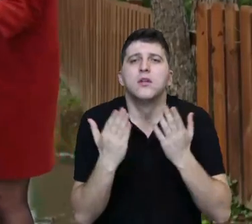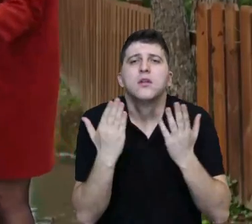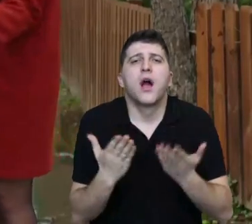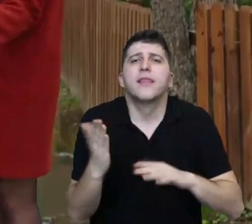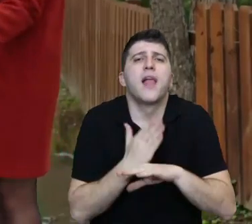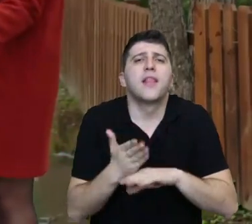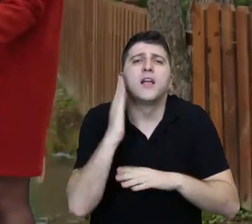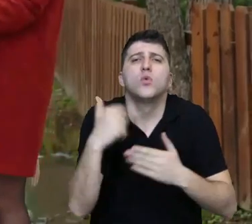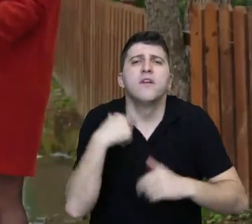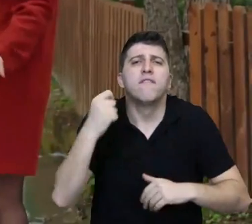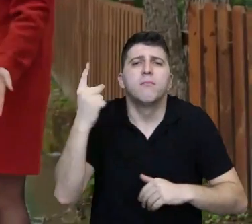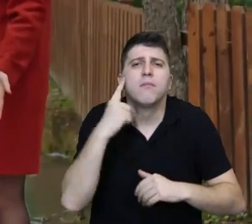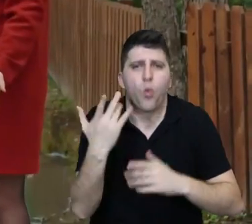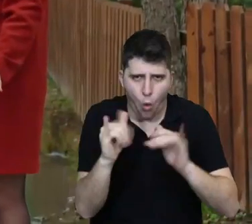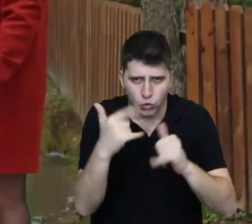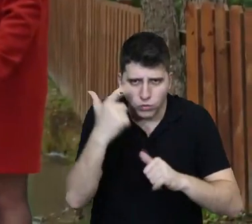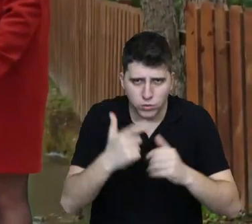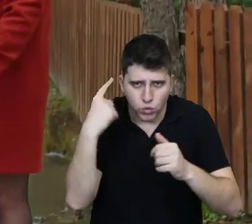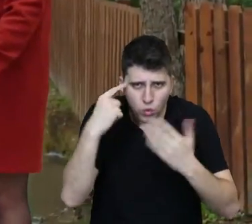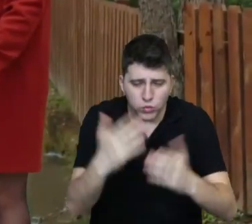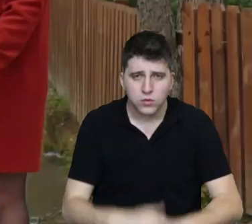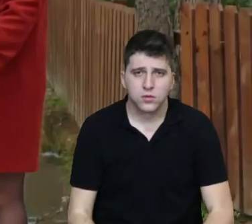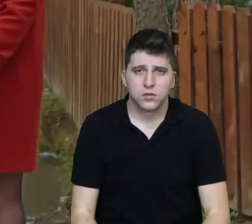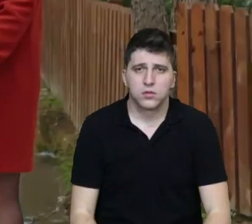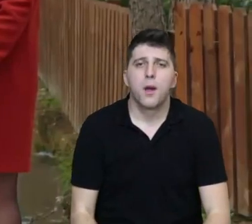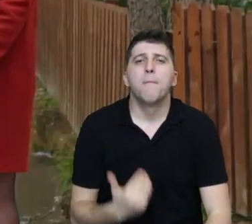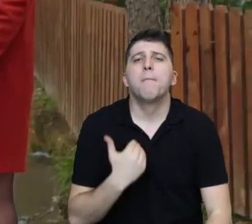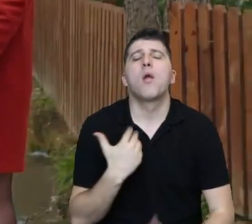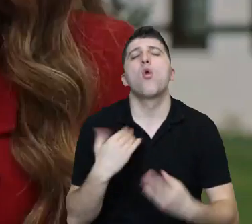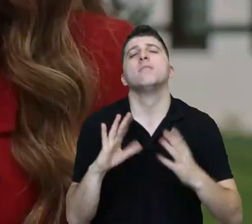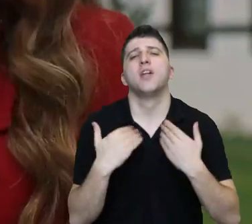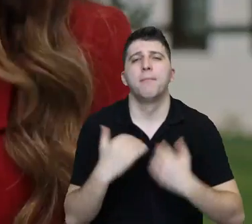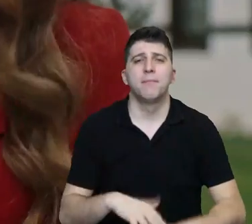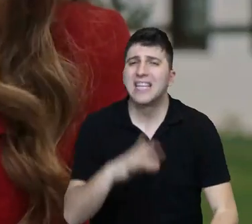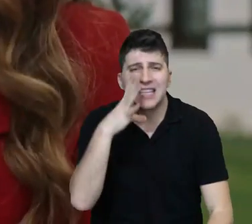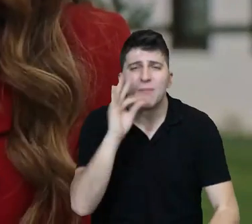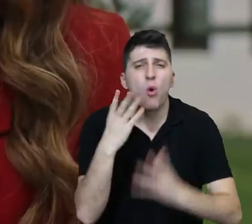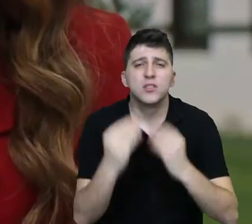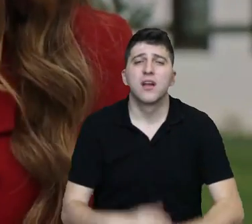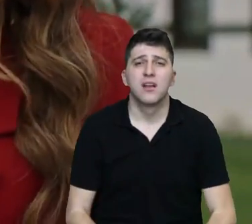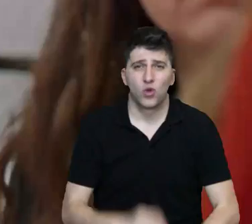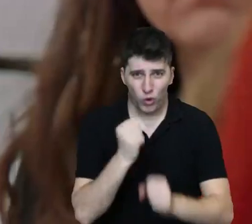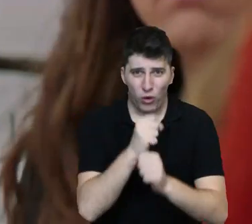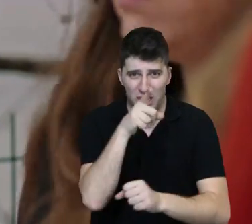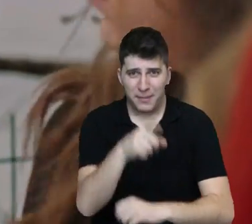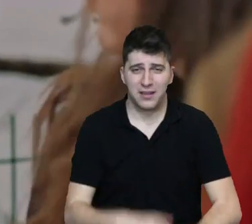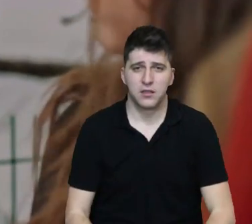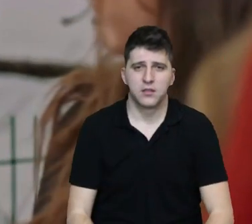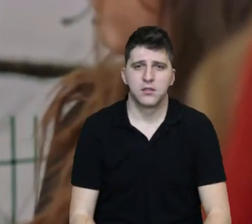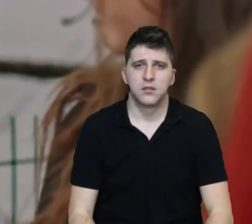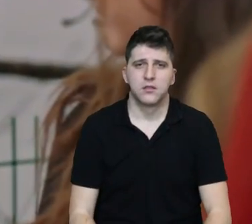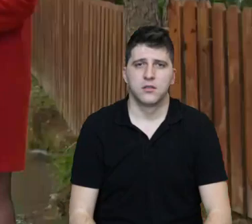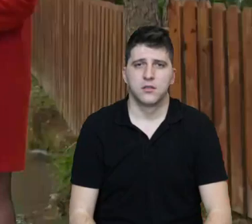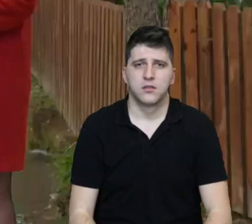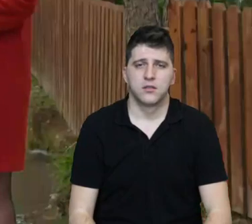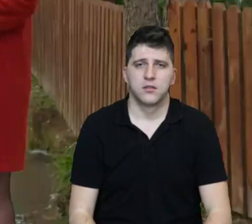niye gidiyoruz ya filmcilerin yanında? Oyuncu mu olacaksın? Ben olmayacağım. Kim olacak? Gökçe mi? Gökçe